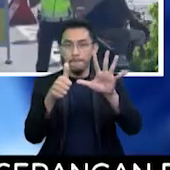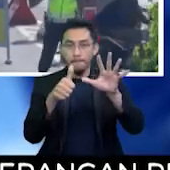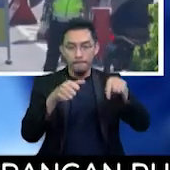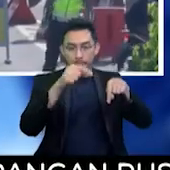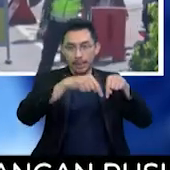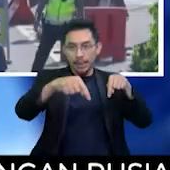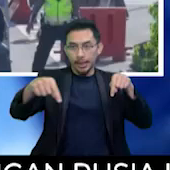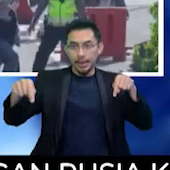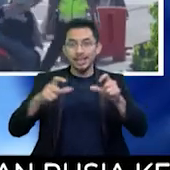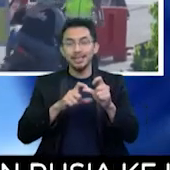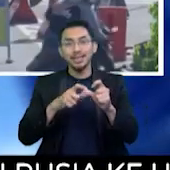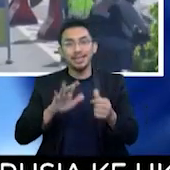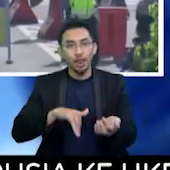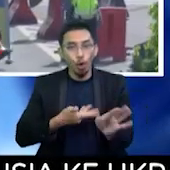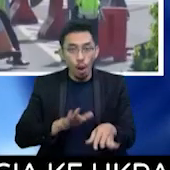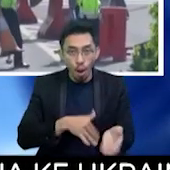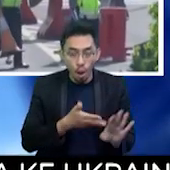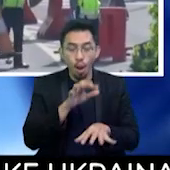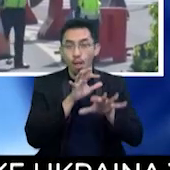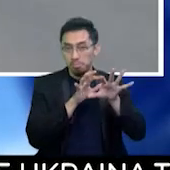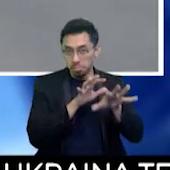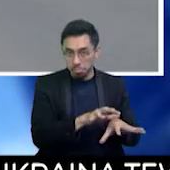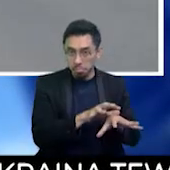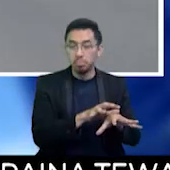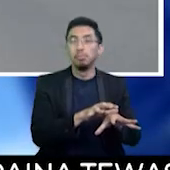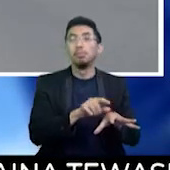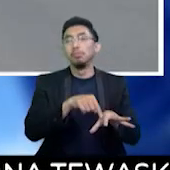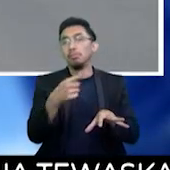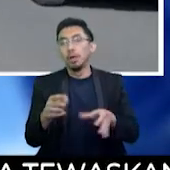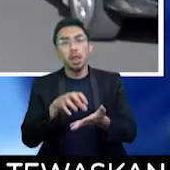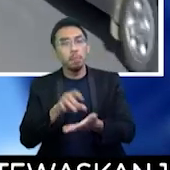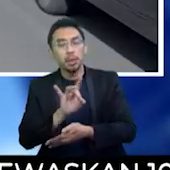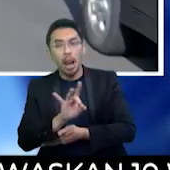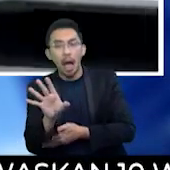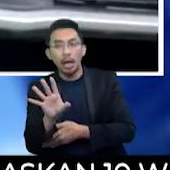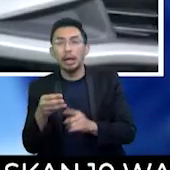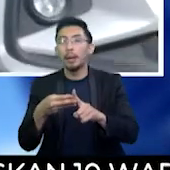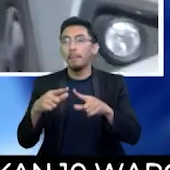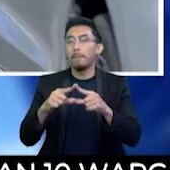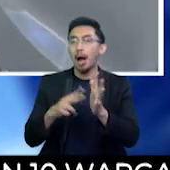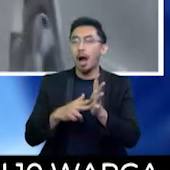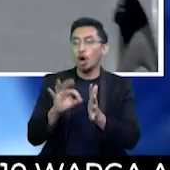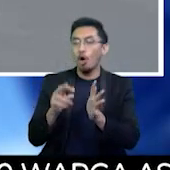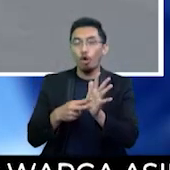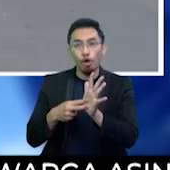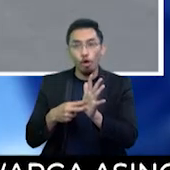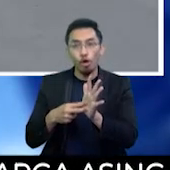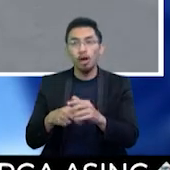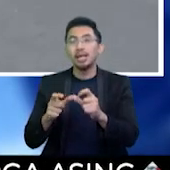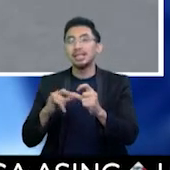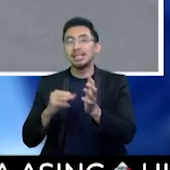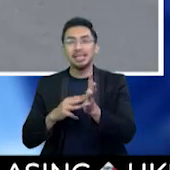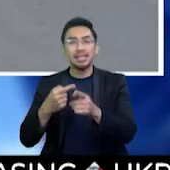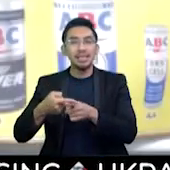di kawasan Bella Nova dan juga Rainbow Hills, serta di kawasan lainnya yaitu di kawasan Banon, Bendungan, Simpang Gadok dan juga